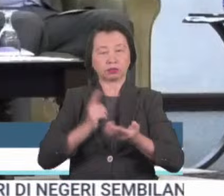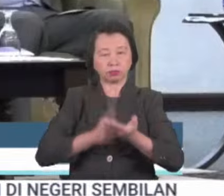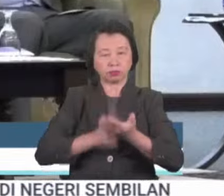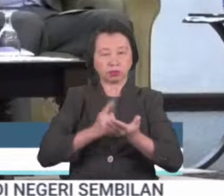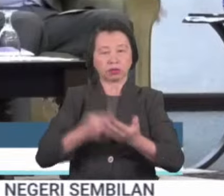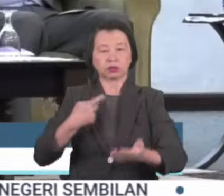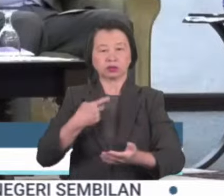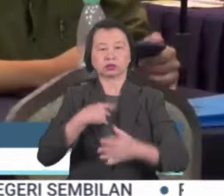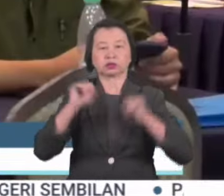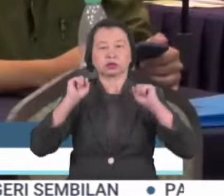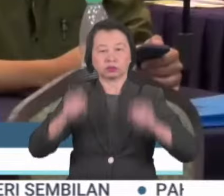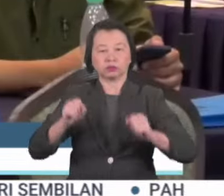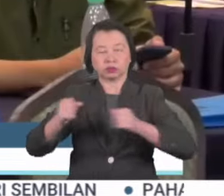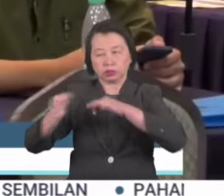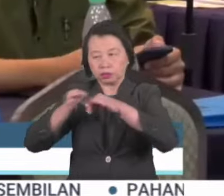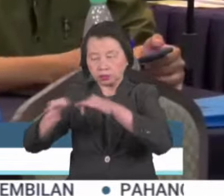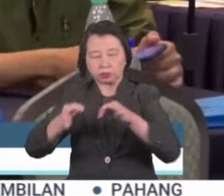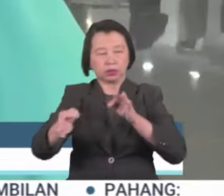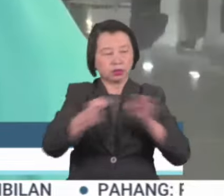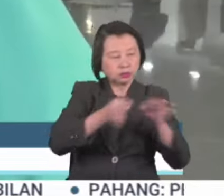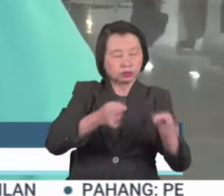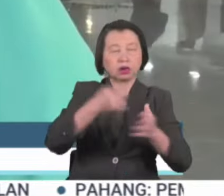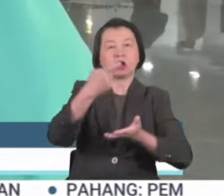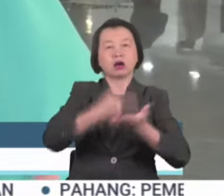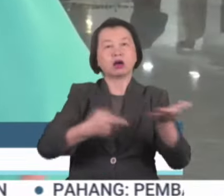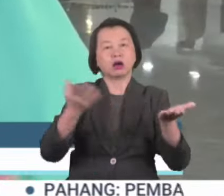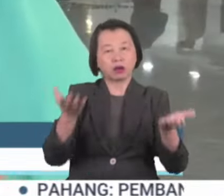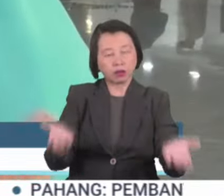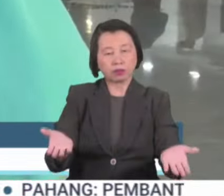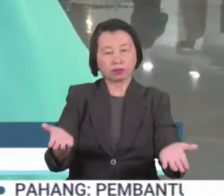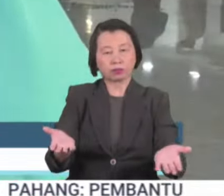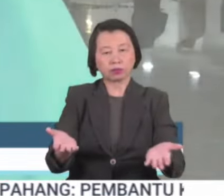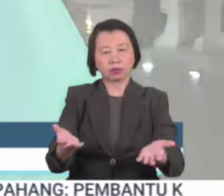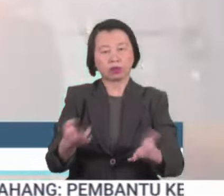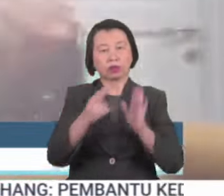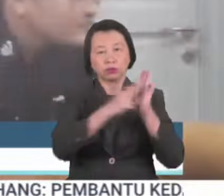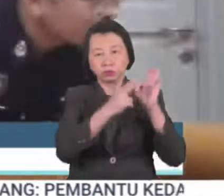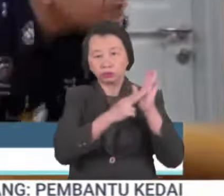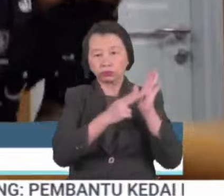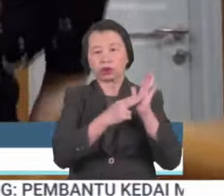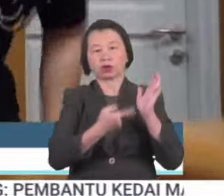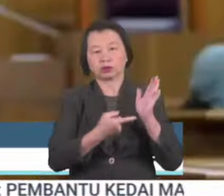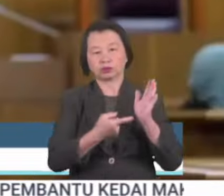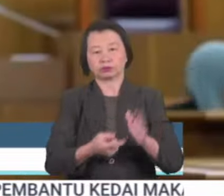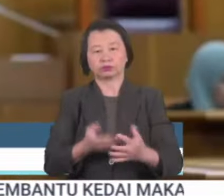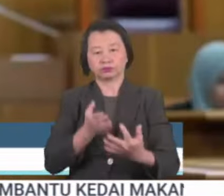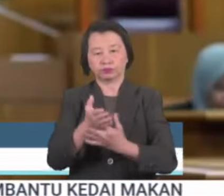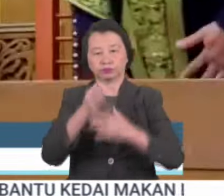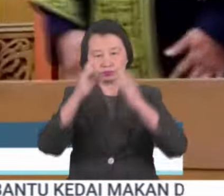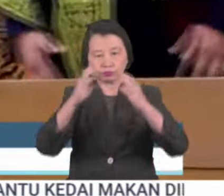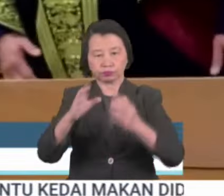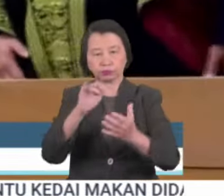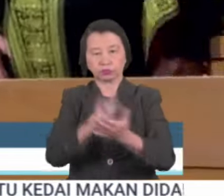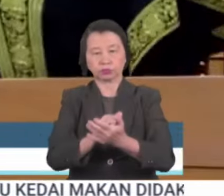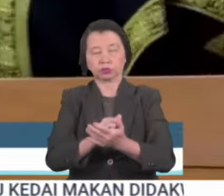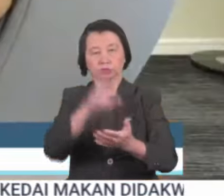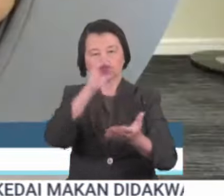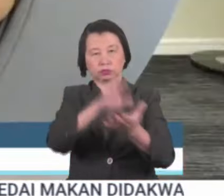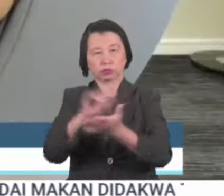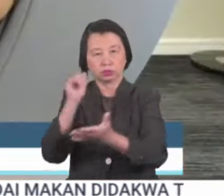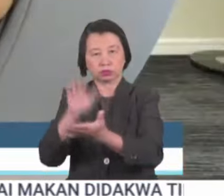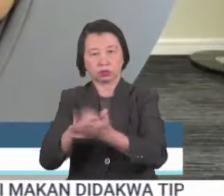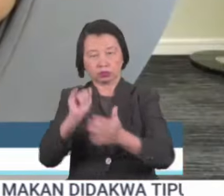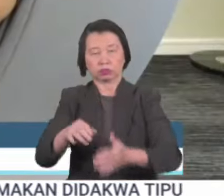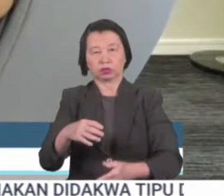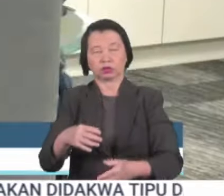dan kita boleh terangkan apakah peruntukan yang ada. Melalui kaedah berkenaan, pasangan perlu